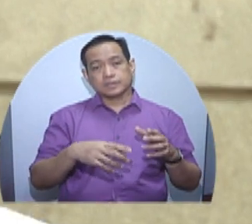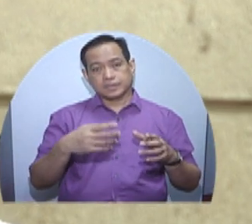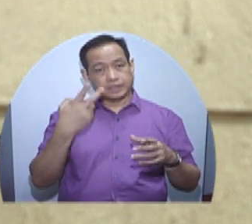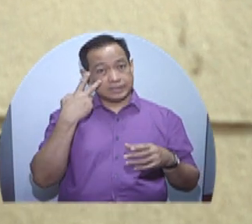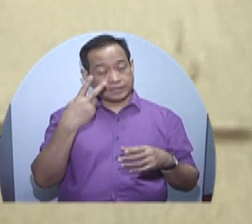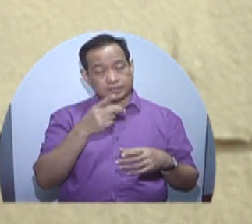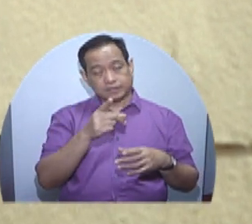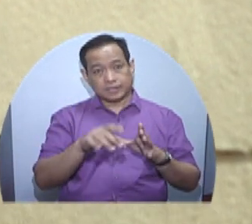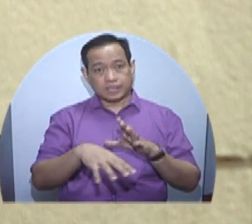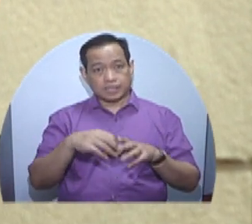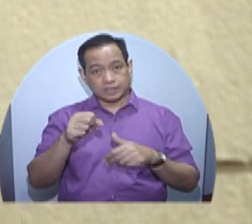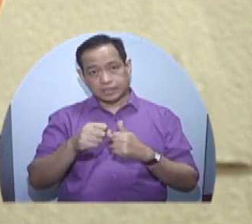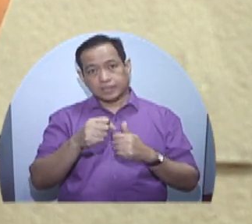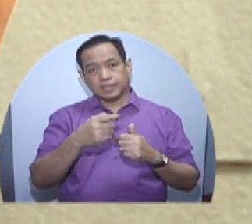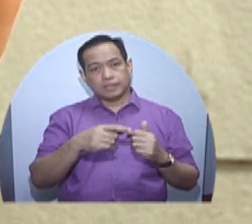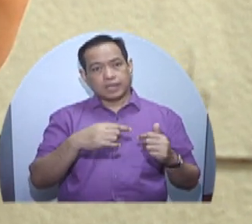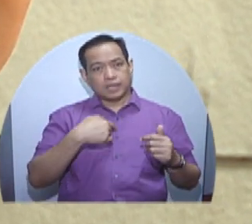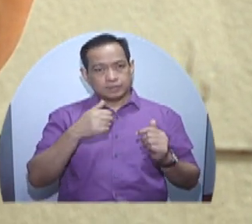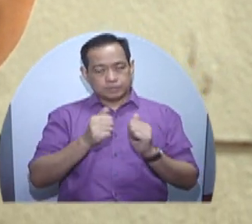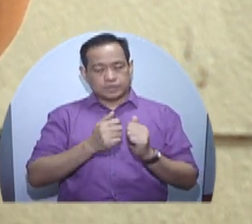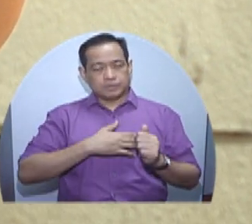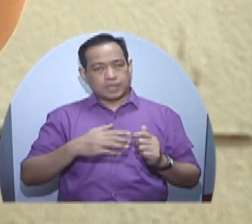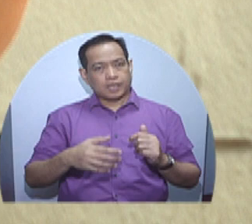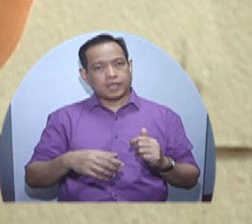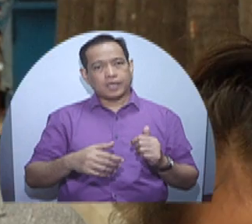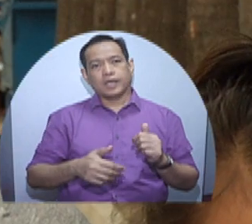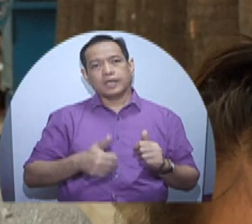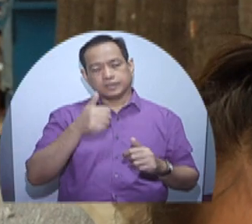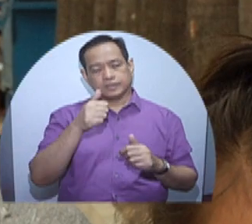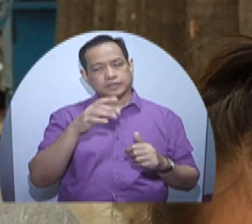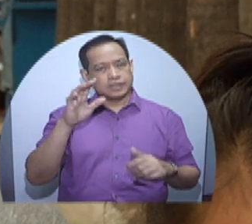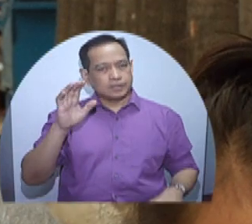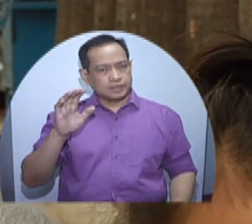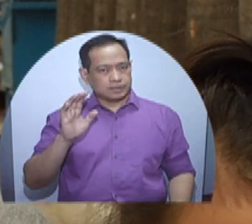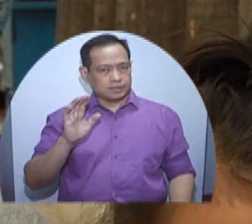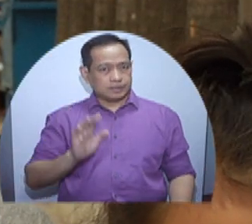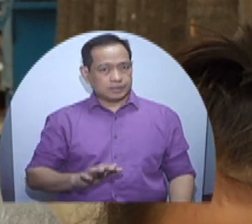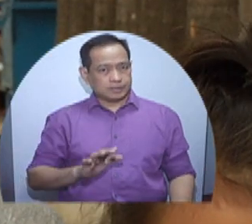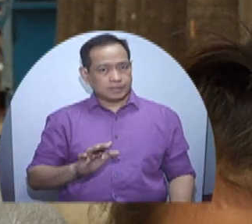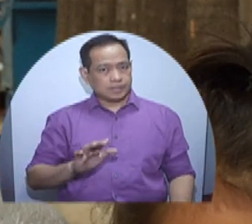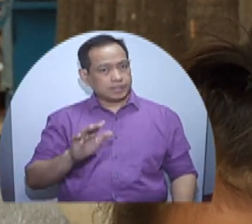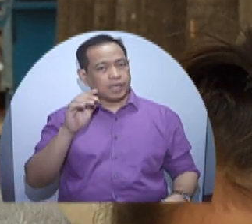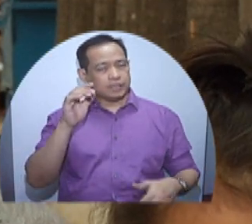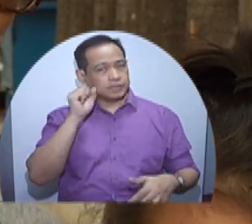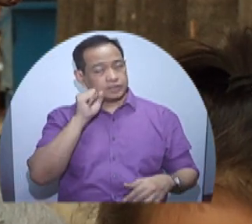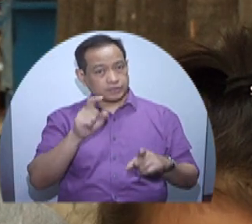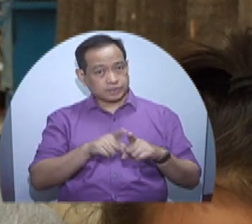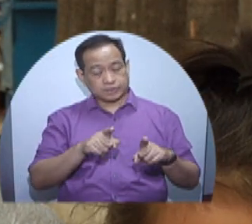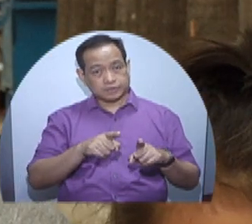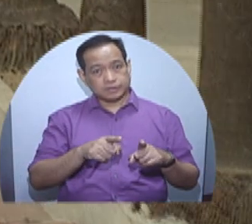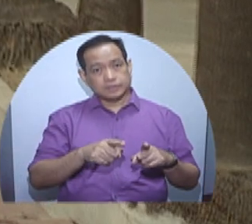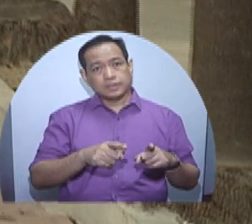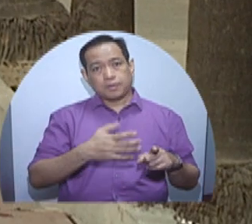OR. Yun yung sinasabi niya. Kasama ko kasi yung sister kong panganay nung time na yon. Kami nung kapatid ko, umiiyak siya,